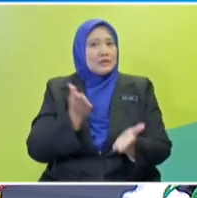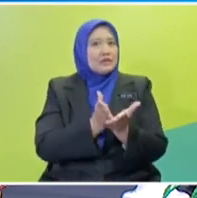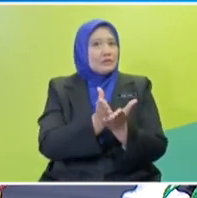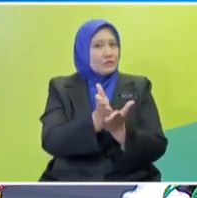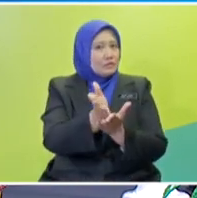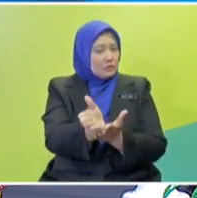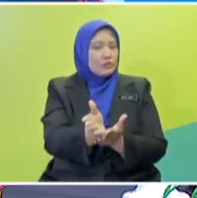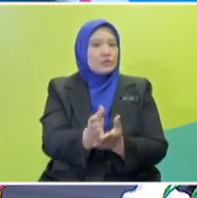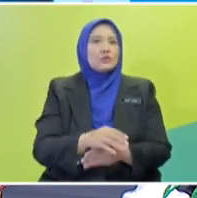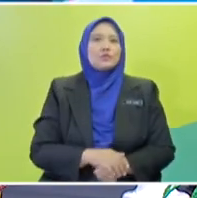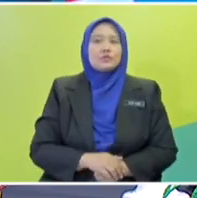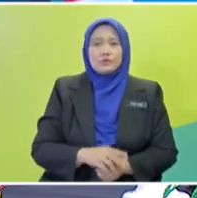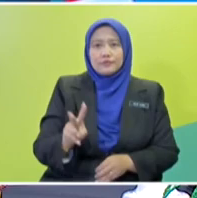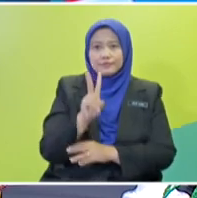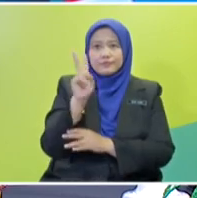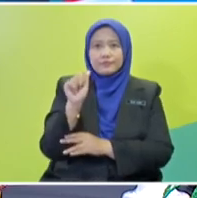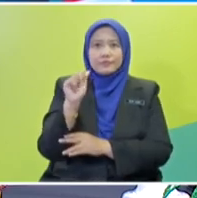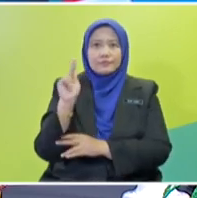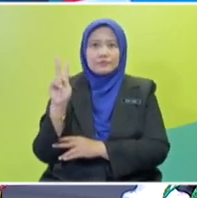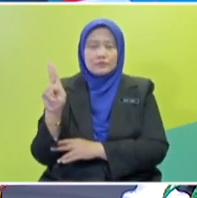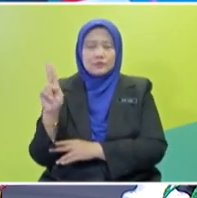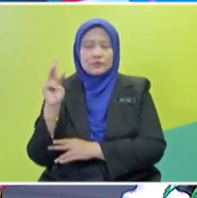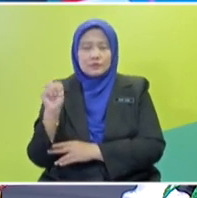apa gas dan penyedap apa gas pun ada teknologi lagi